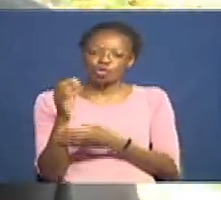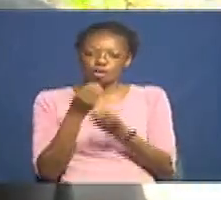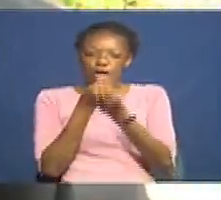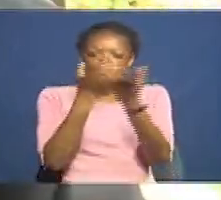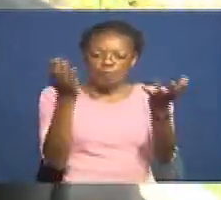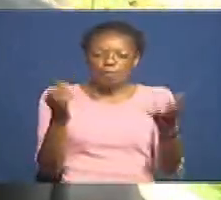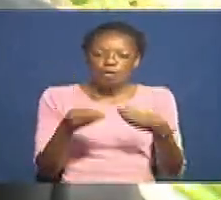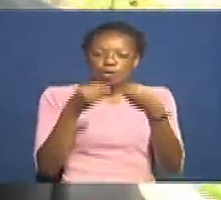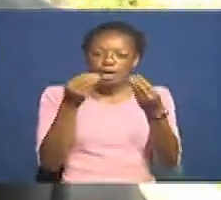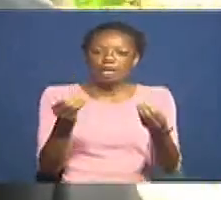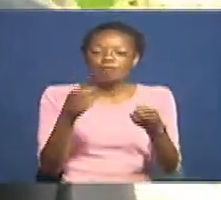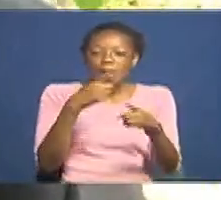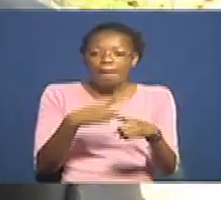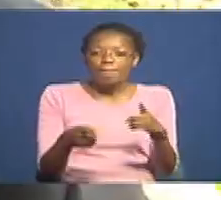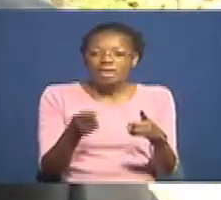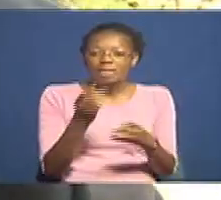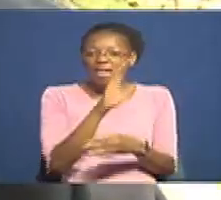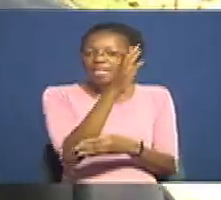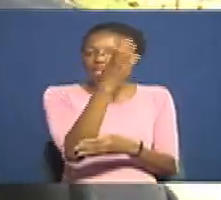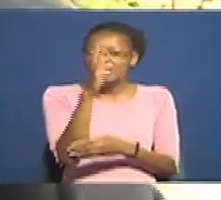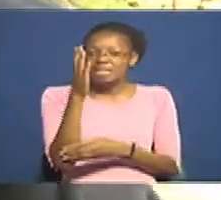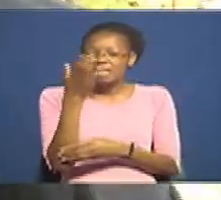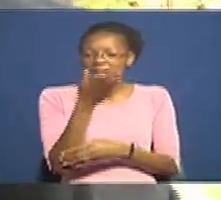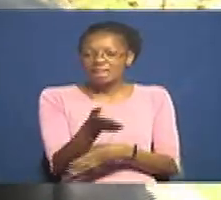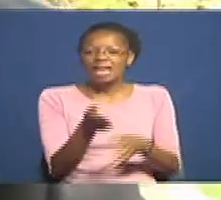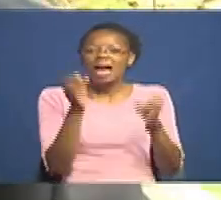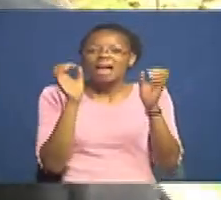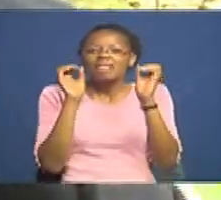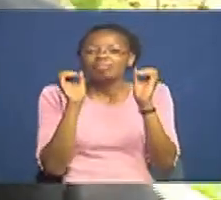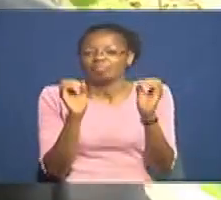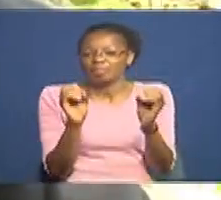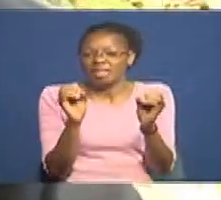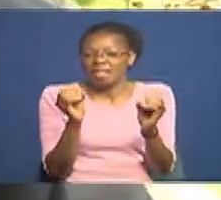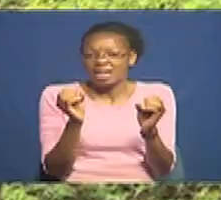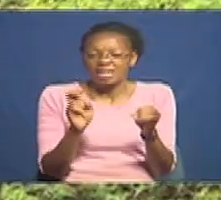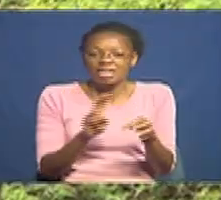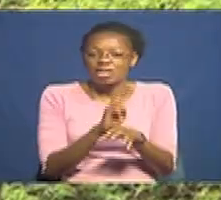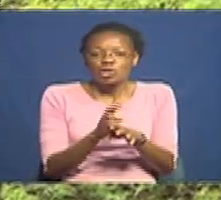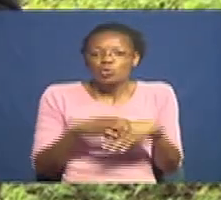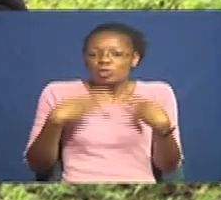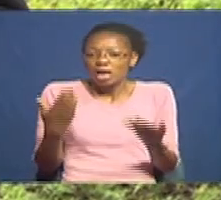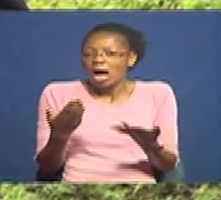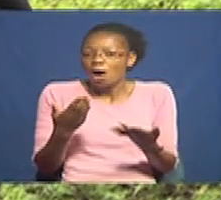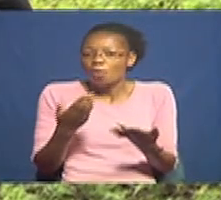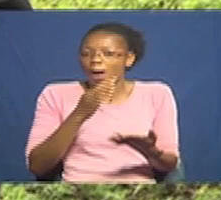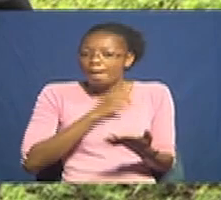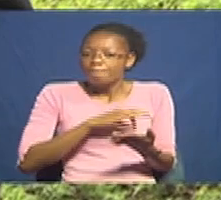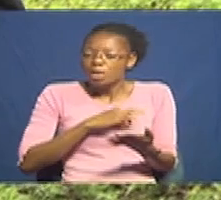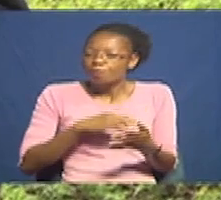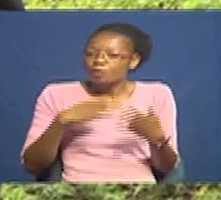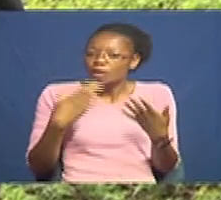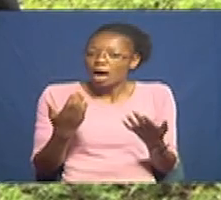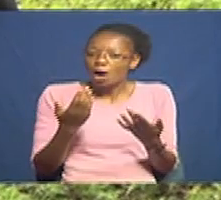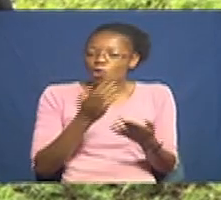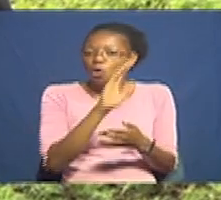imekatwa, ama ikikatwa unakuta we have nothing to fall to. Kitengo hiki kina faida si